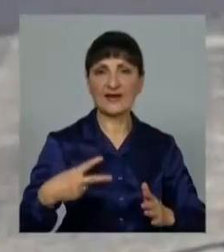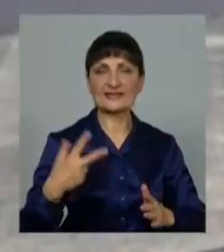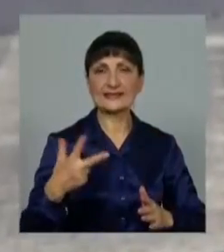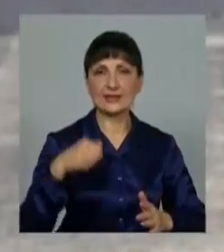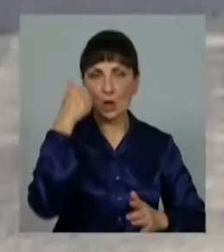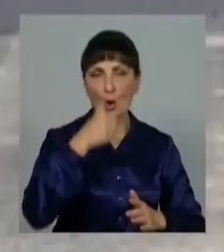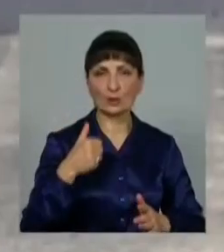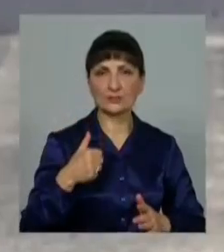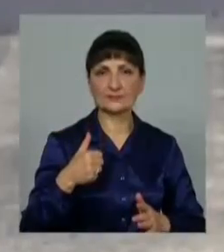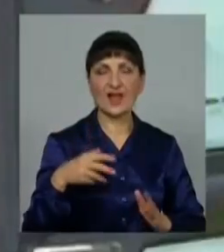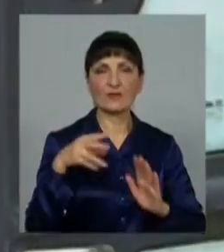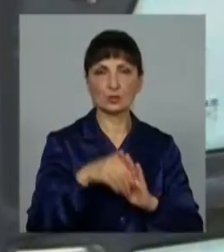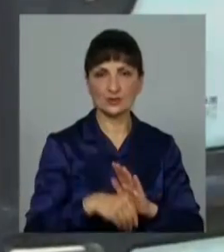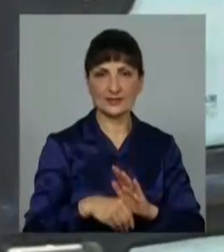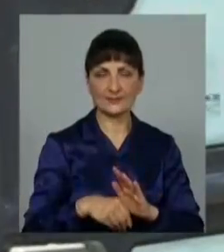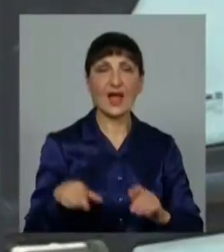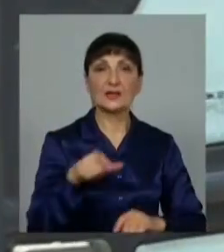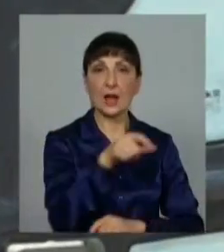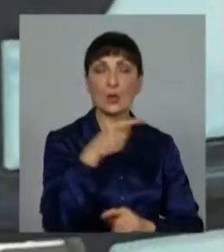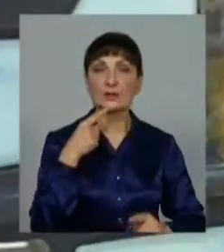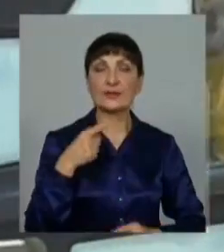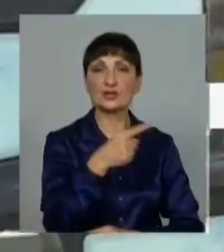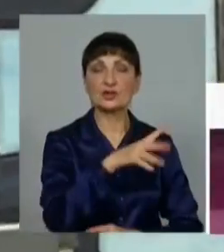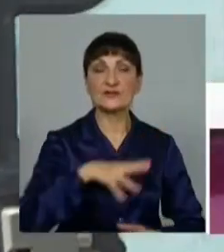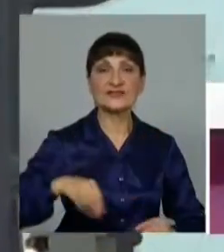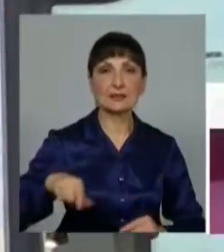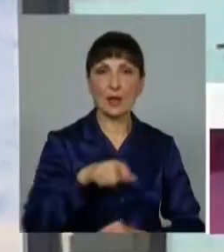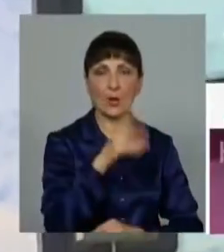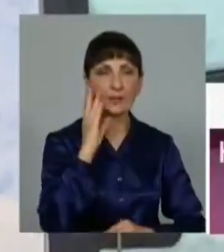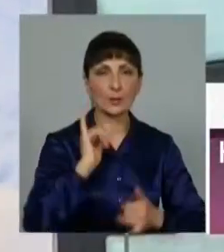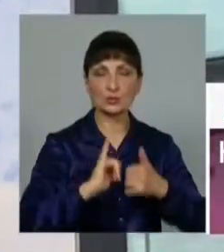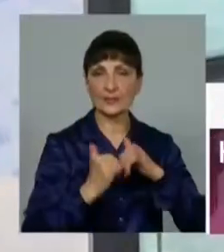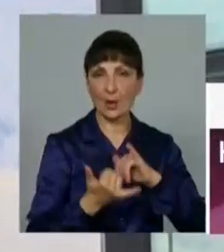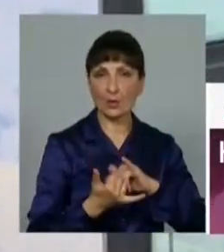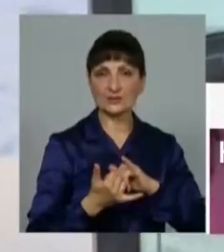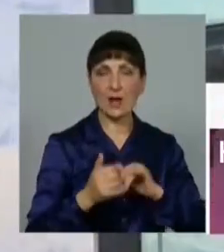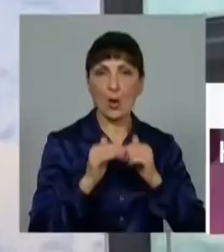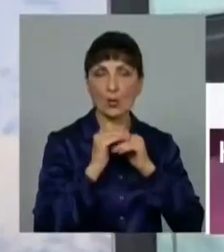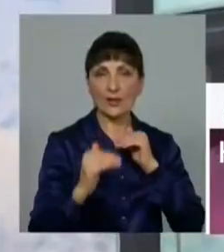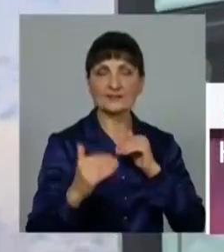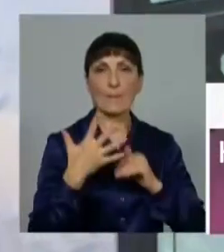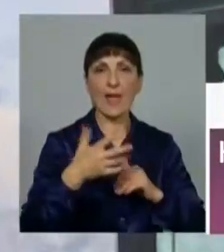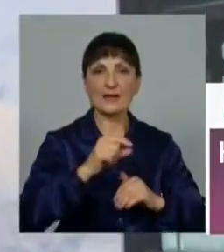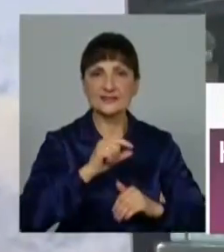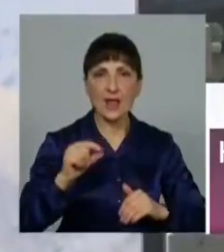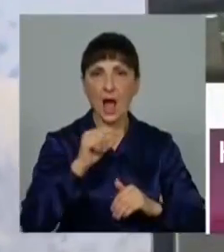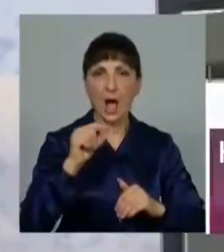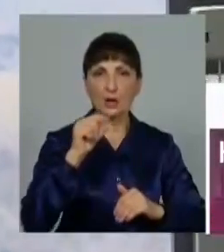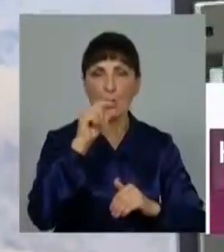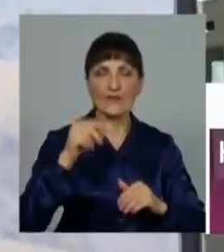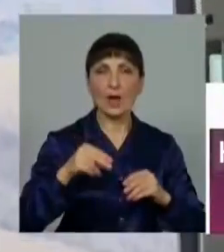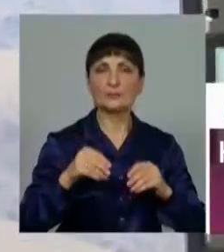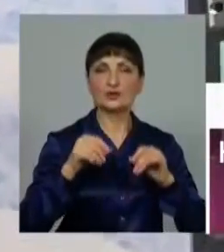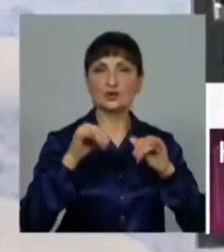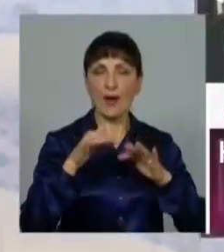год включительно. Дорога на протяжении всей трассы Алматы-Усть-Каменогорск укладывается в 5 слоев. Основой служит